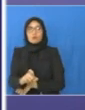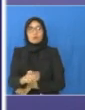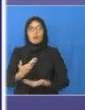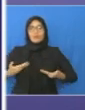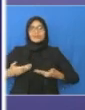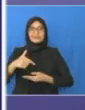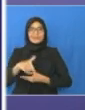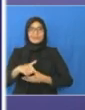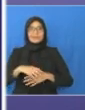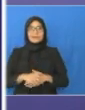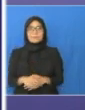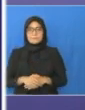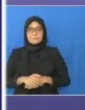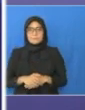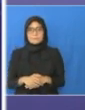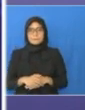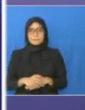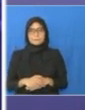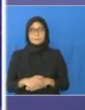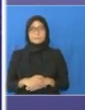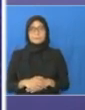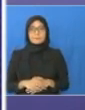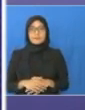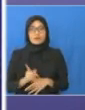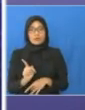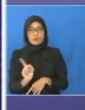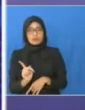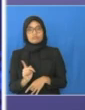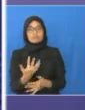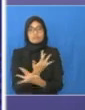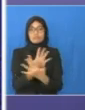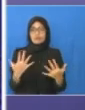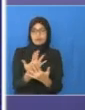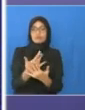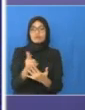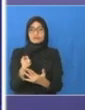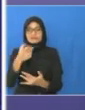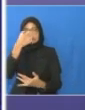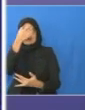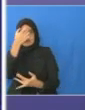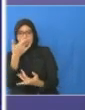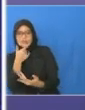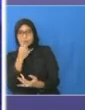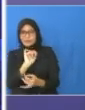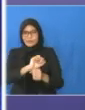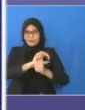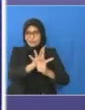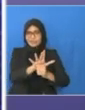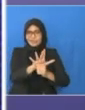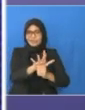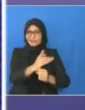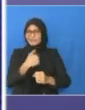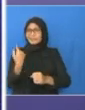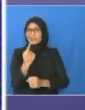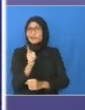ini Hai bilamana ada warga negara yang bergejala kofit Ayo